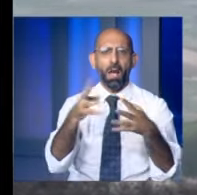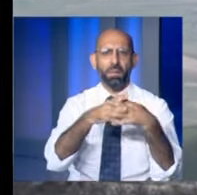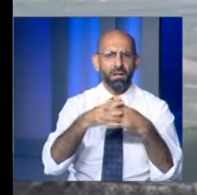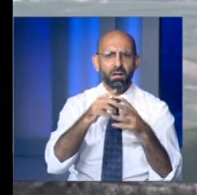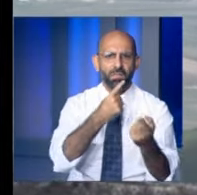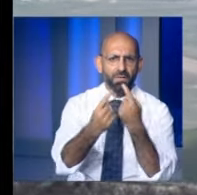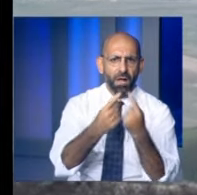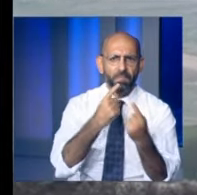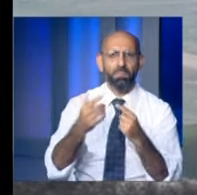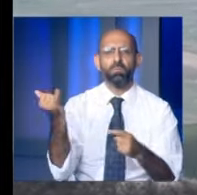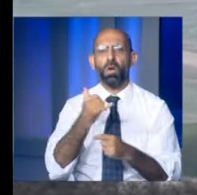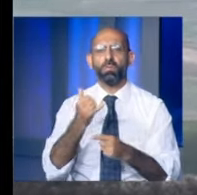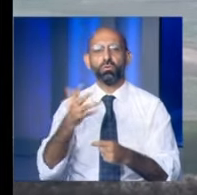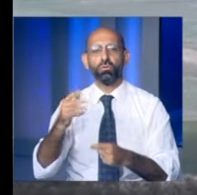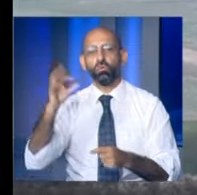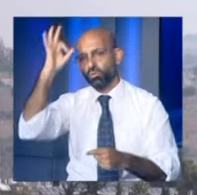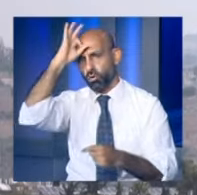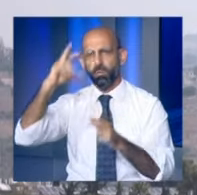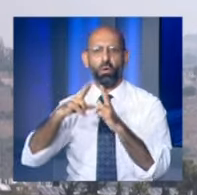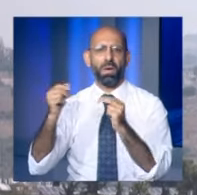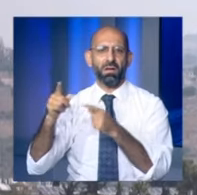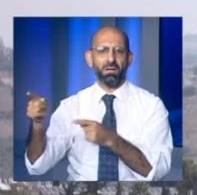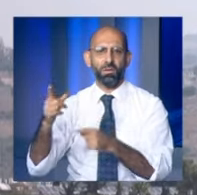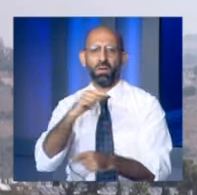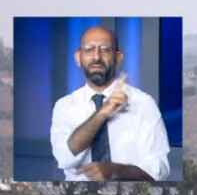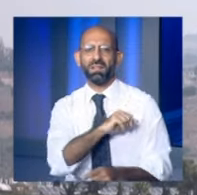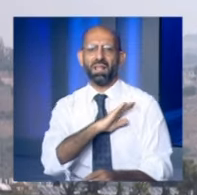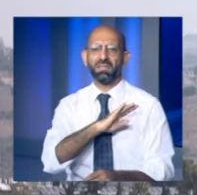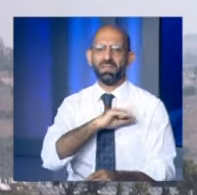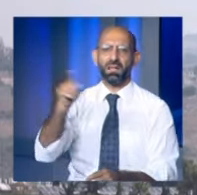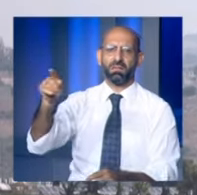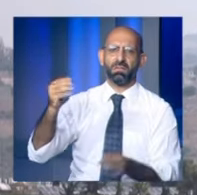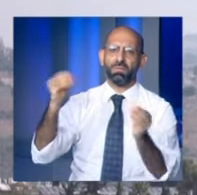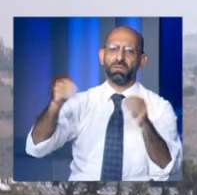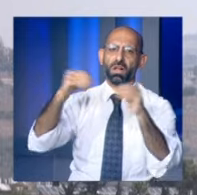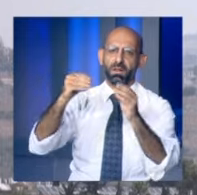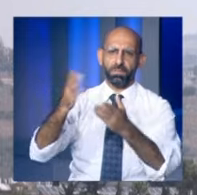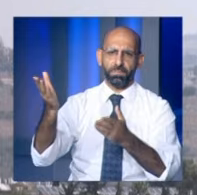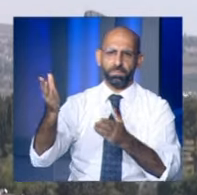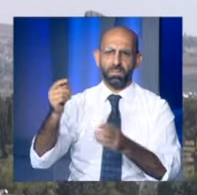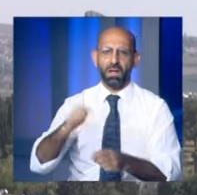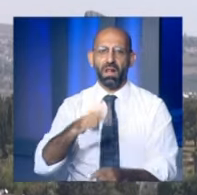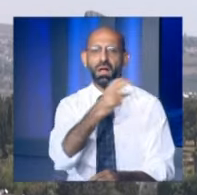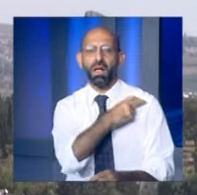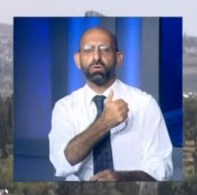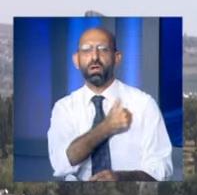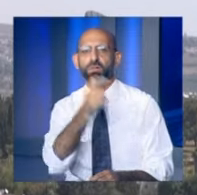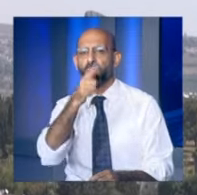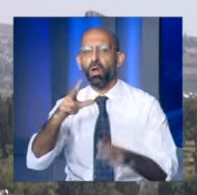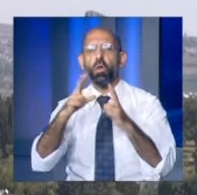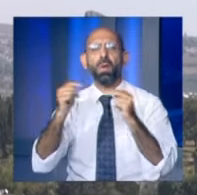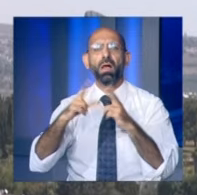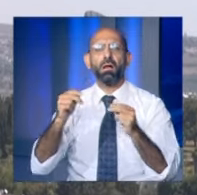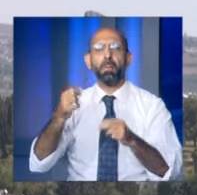ويستمر التنسيق اللبناني مع السيد عموس هوكستين الذي يسعى إلى فصل جبهة الجنوب عن الوضع في غزة تجنبا لمزيد من